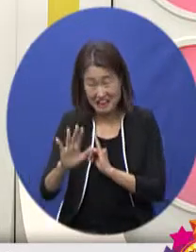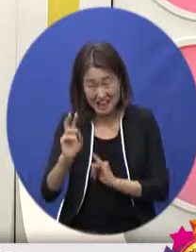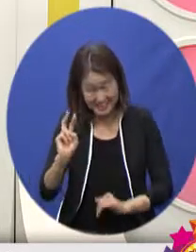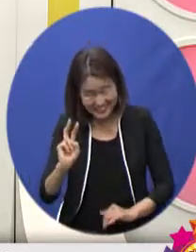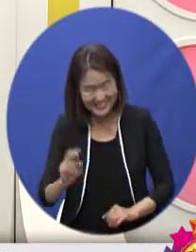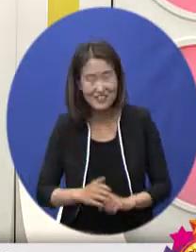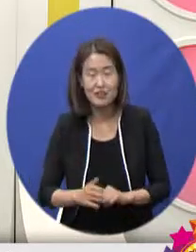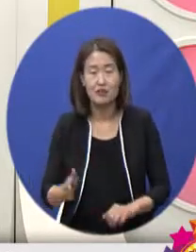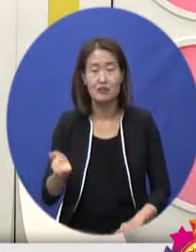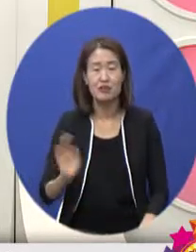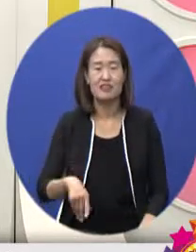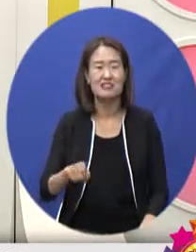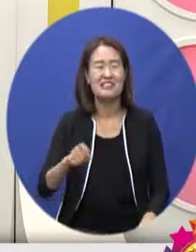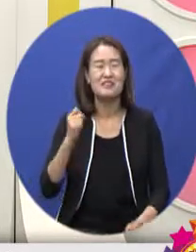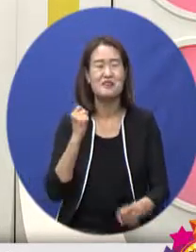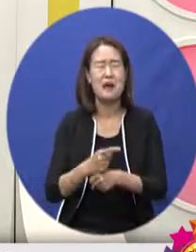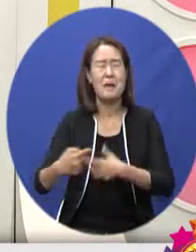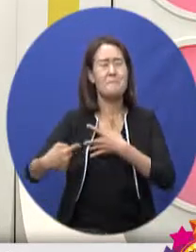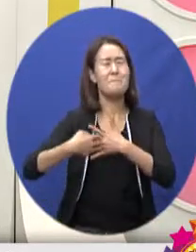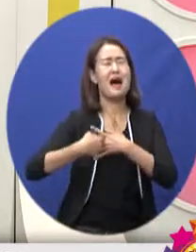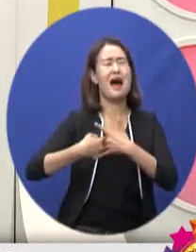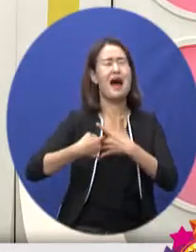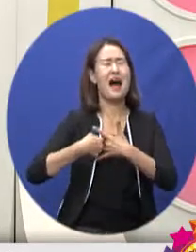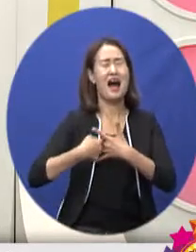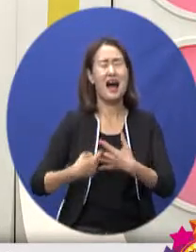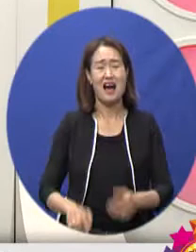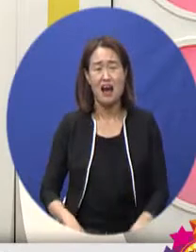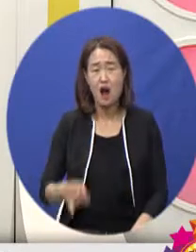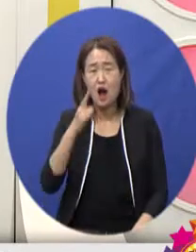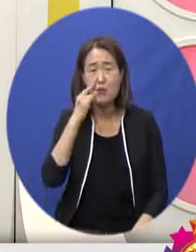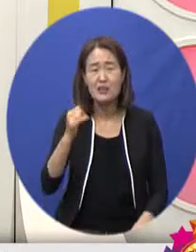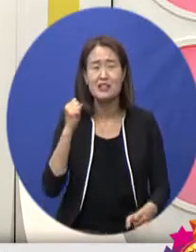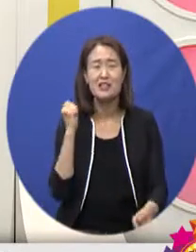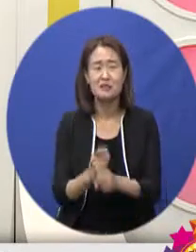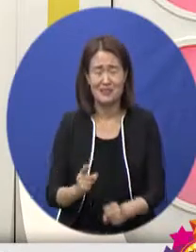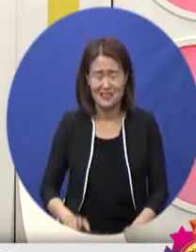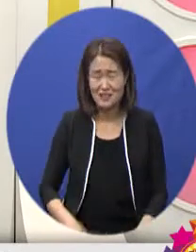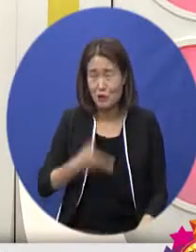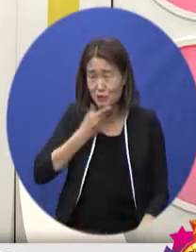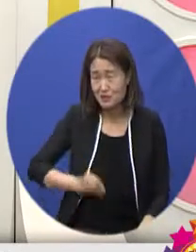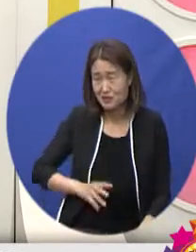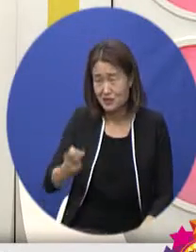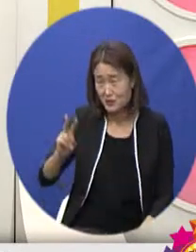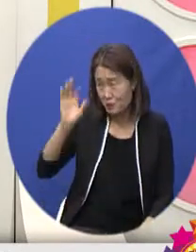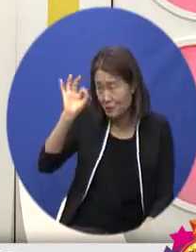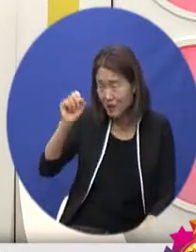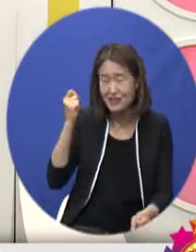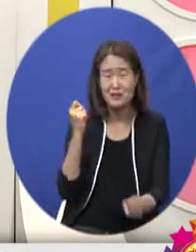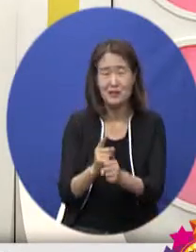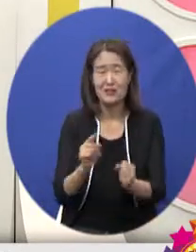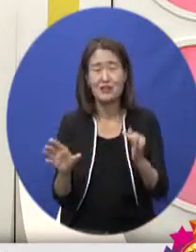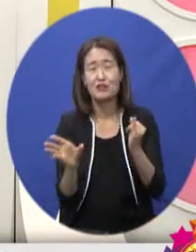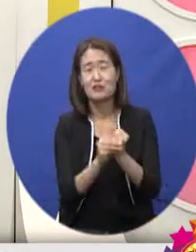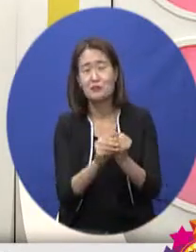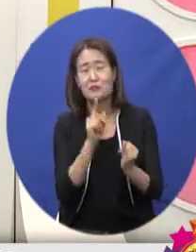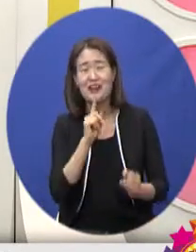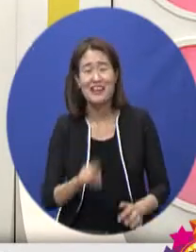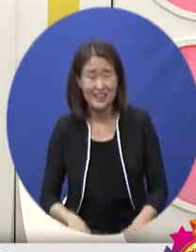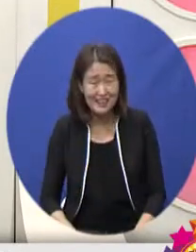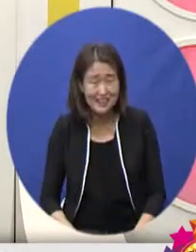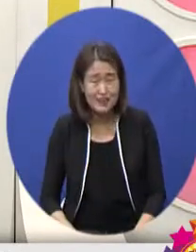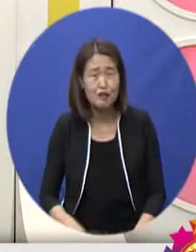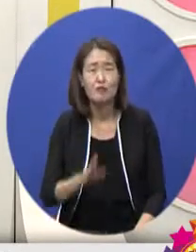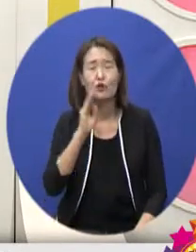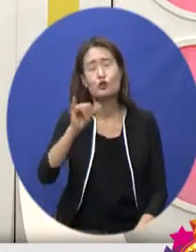안 하는데 거기가 다 들켰잖아. 어떻게 들켰어요? 어머님이 이미 다 알고 있다고. 그럼요. 전국적으로 네.